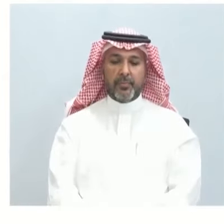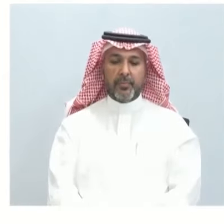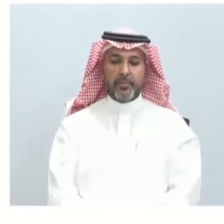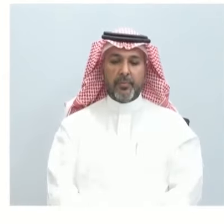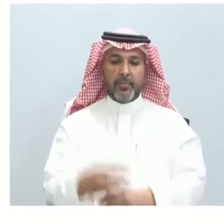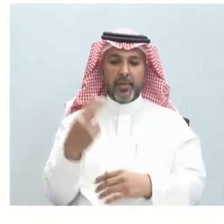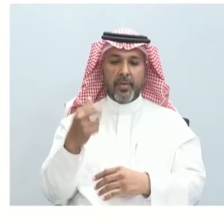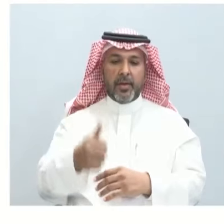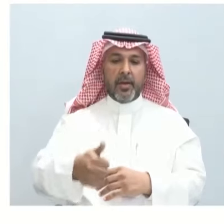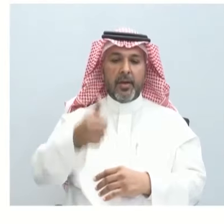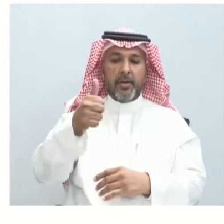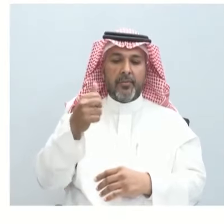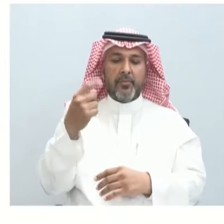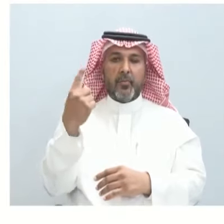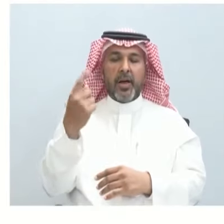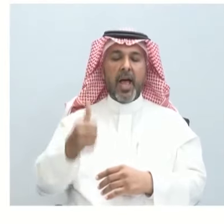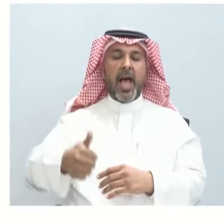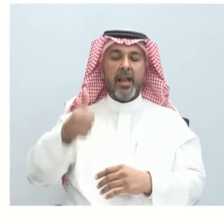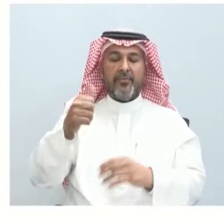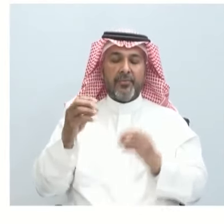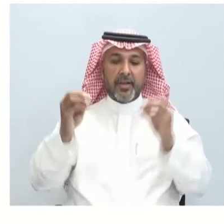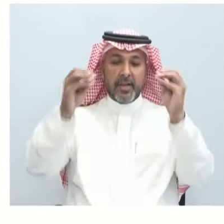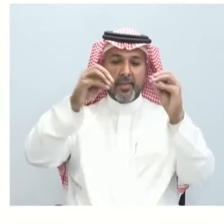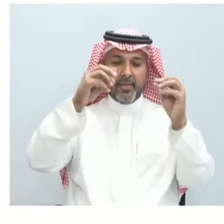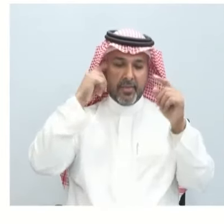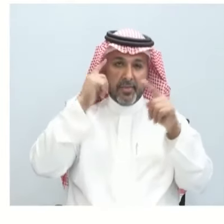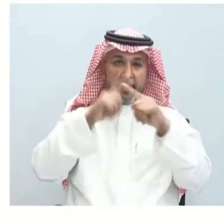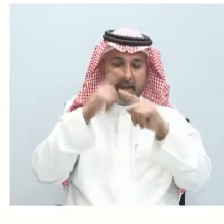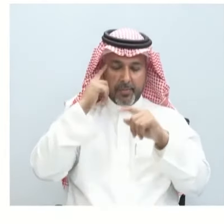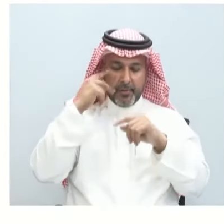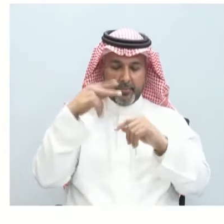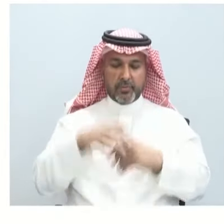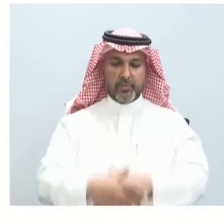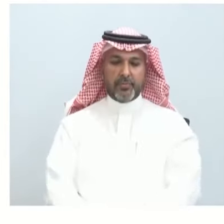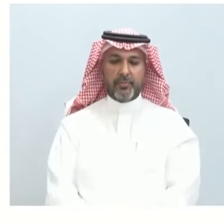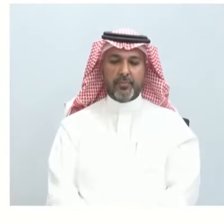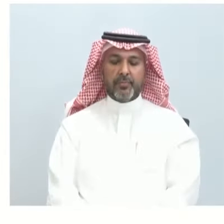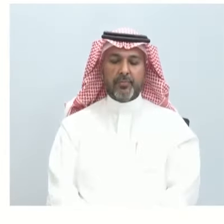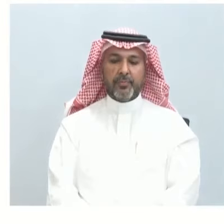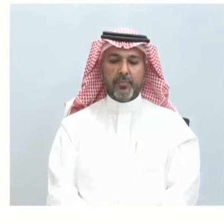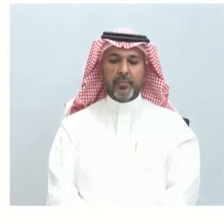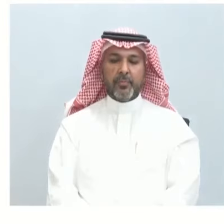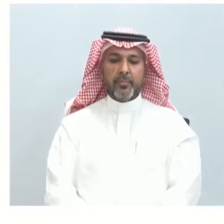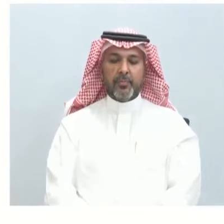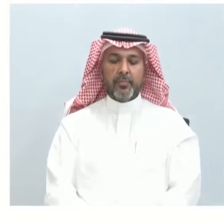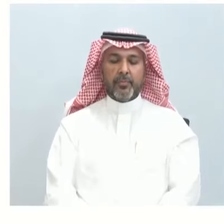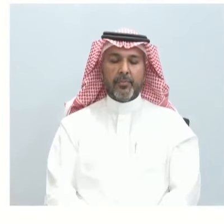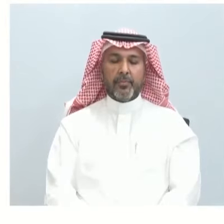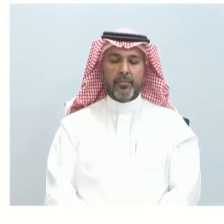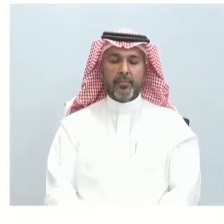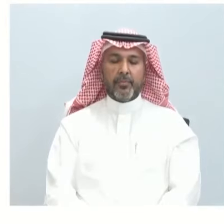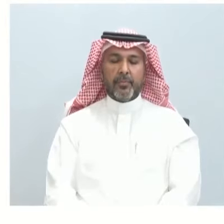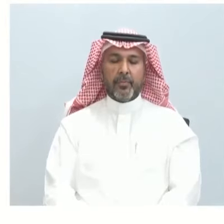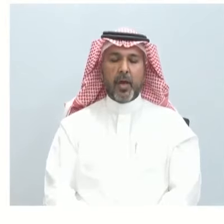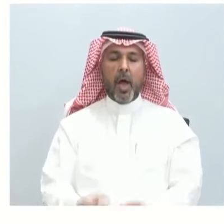مبروك بكثيره حدود وايضا هنا لدي الف مبروك بكثيره حدود اذن اولا ما سنقوم باجراءه هو اجراء عمليه